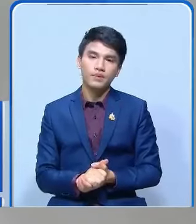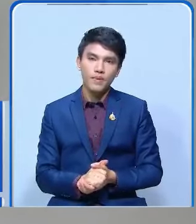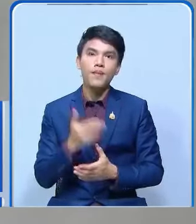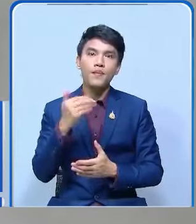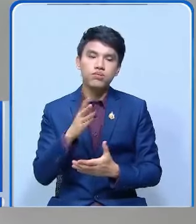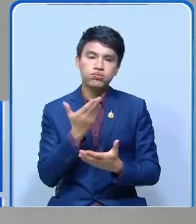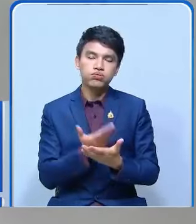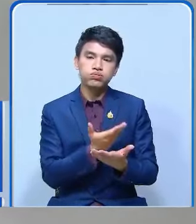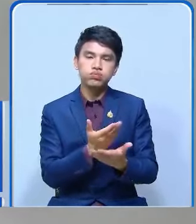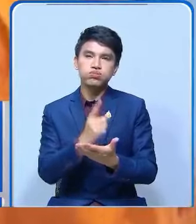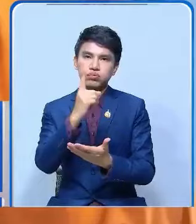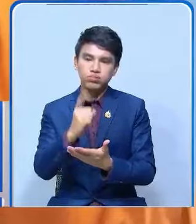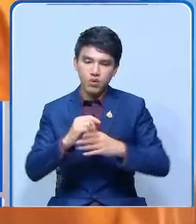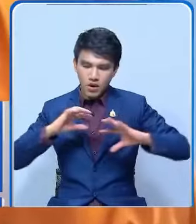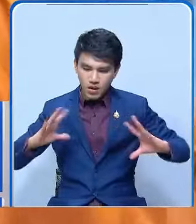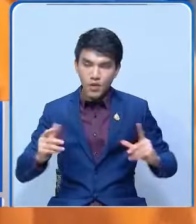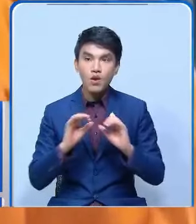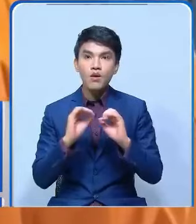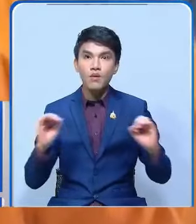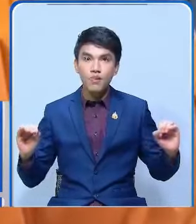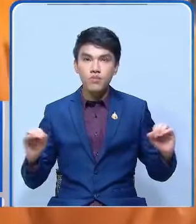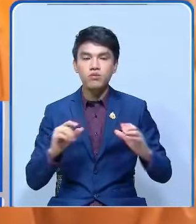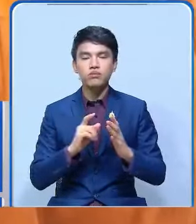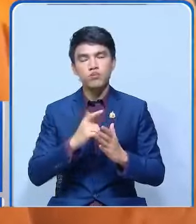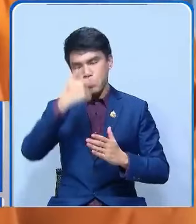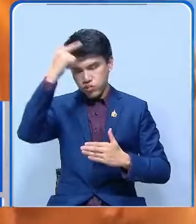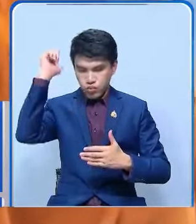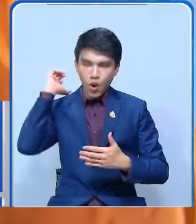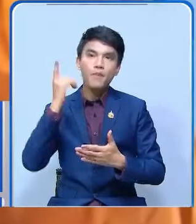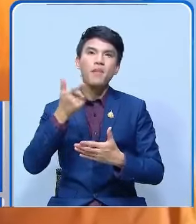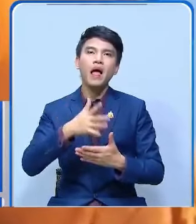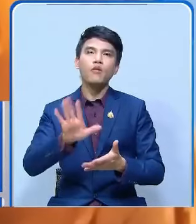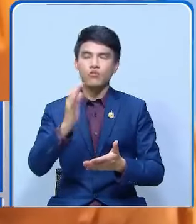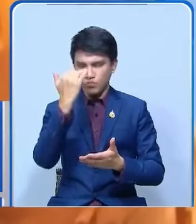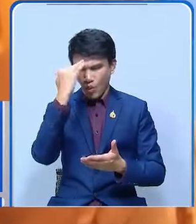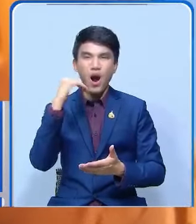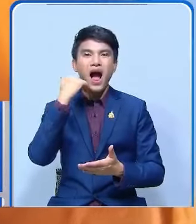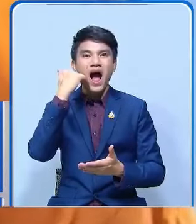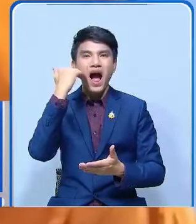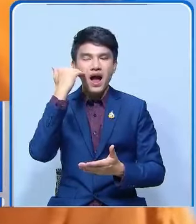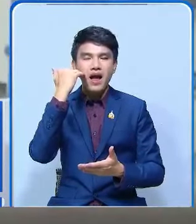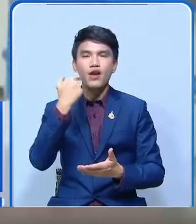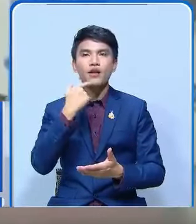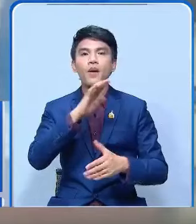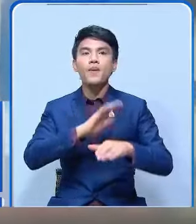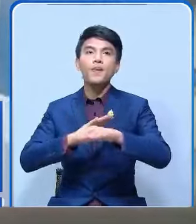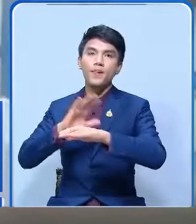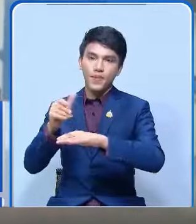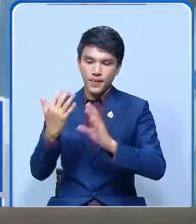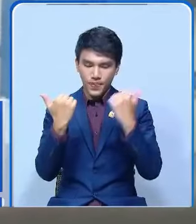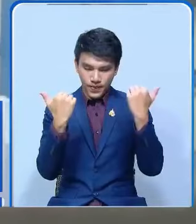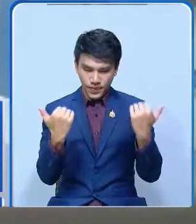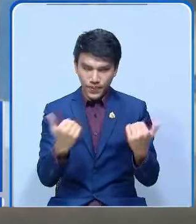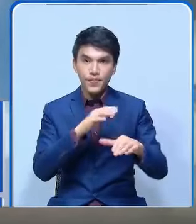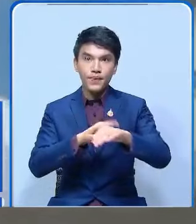เสียเงินเสียทองไม่จบไม่สิ้นหลายรูปถึงขั้นต้องลาสิกขากลางพรรษาก็มีเพราะว่าอับอายไงจึงขอแจ้งเตือนนะคะอันนี้ถือว่าเป็นอุ